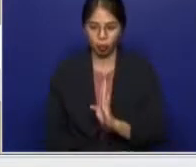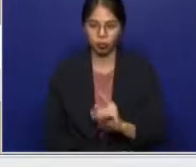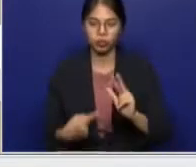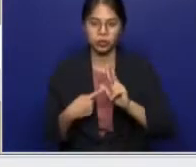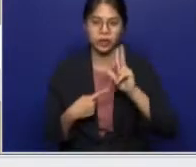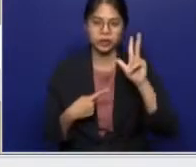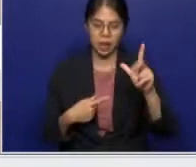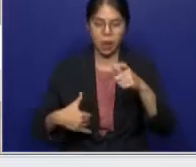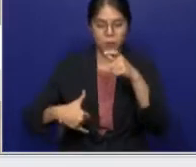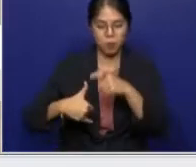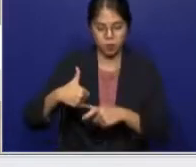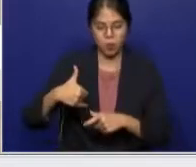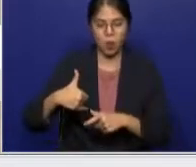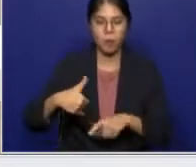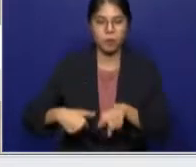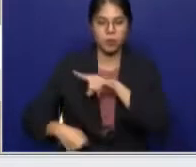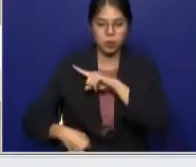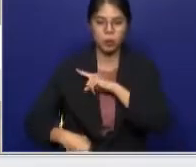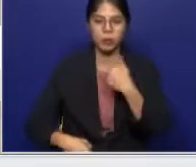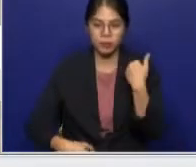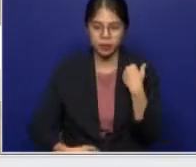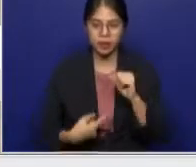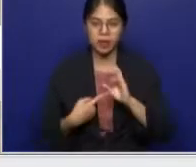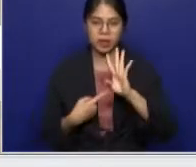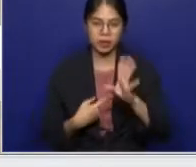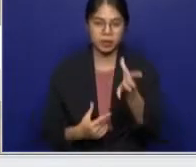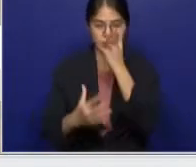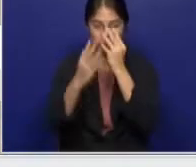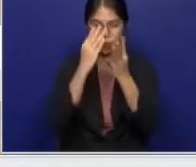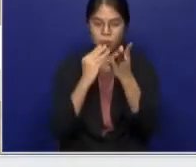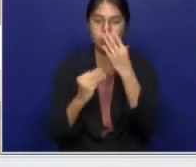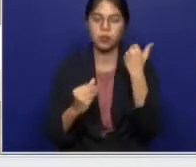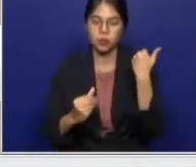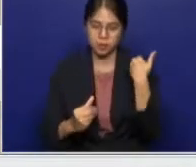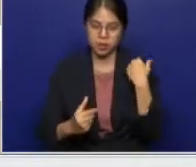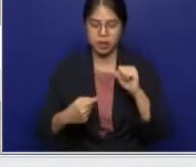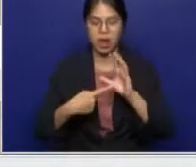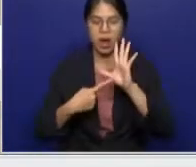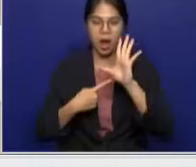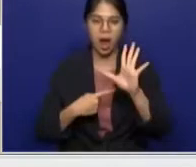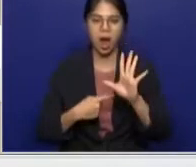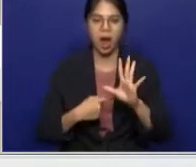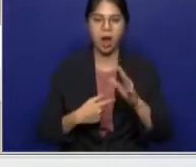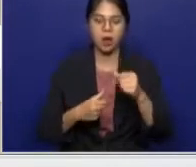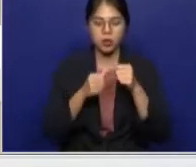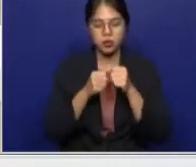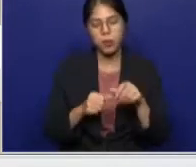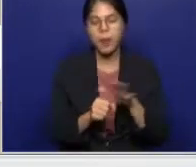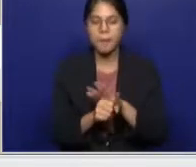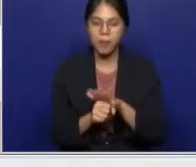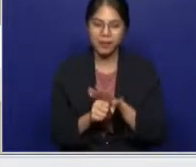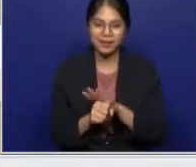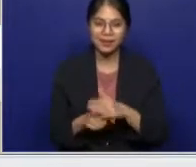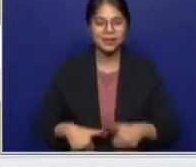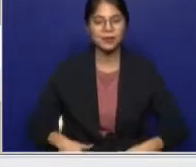วินัยนะครับ 4. ใฝ่เรียนรู้5อยู่อย่างพอเพียงนะครับเ